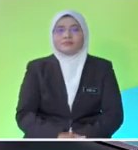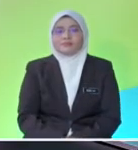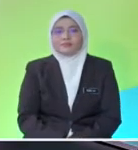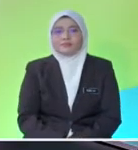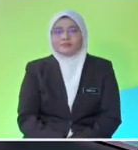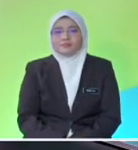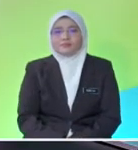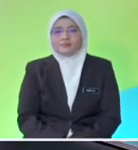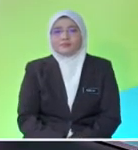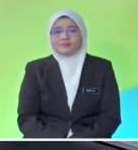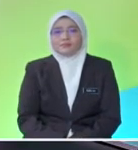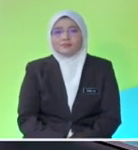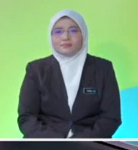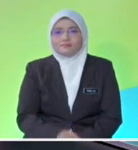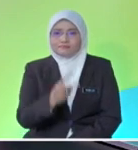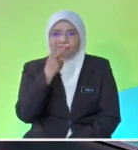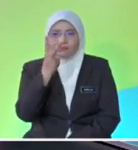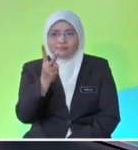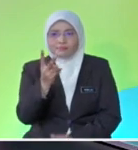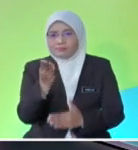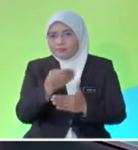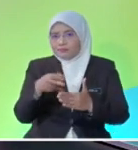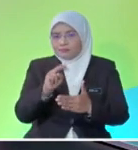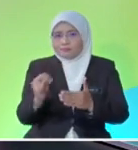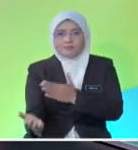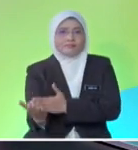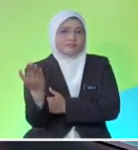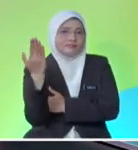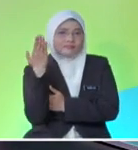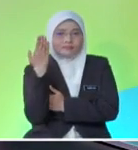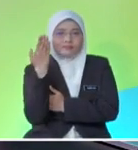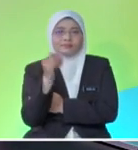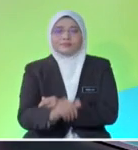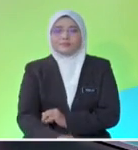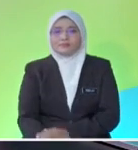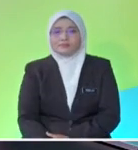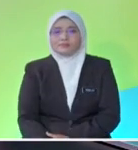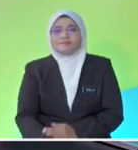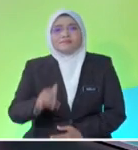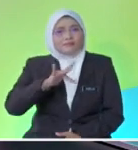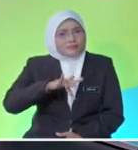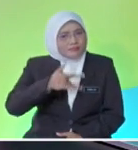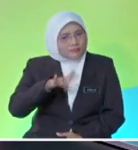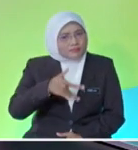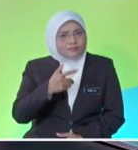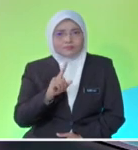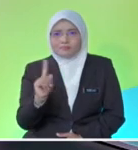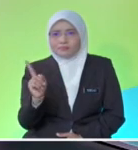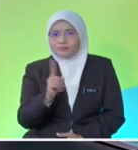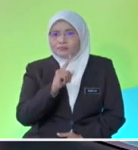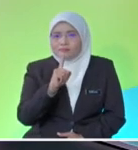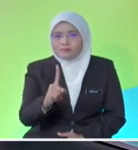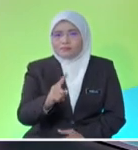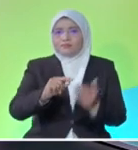bersama-sama. Okey, baik. Lihat pada bahagian pagi. Agak-agak Nisa, yang mana satu ya yang mula